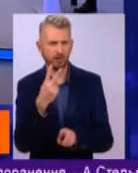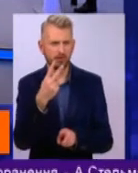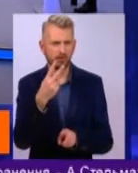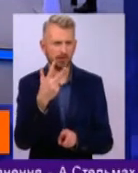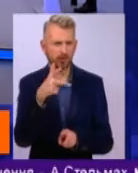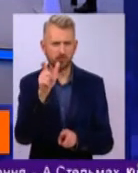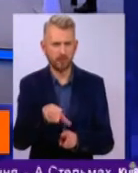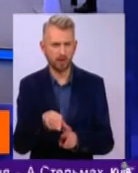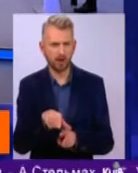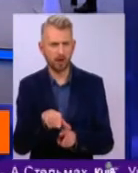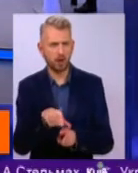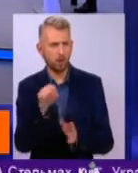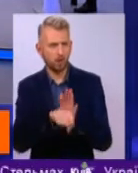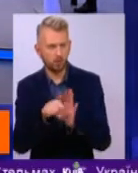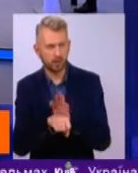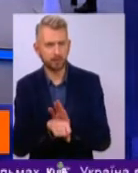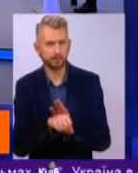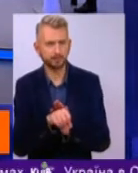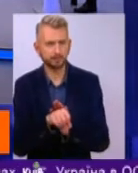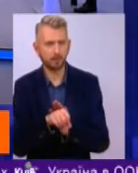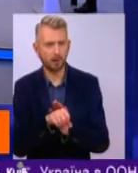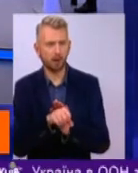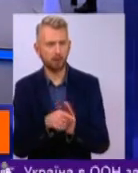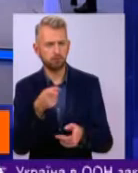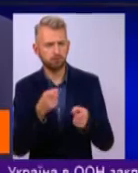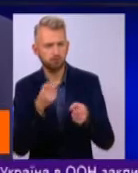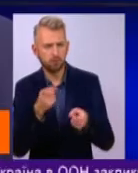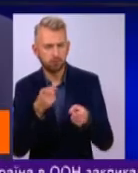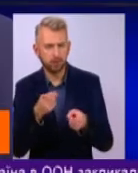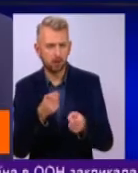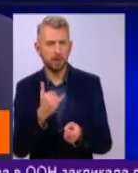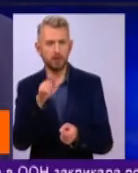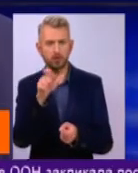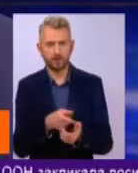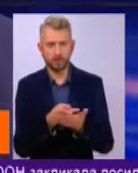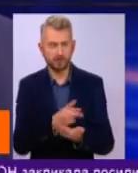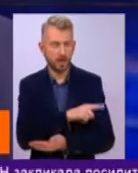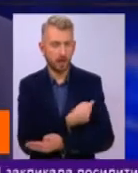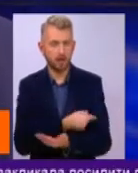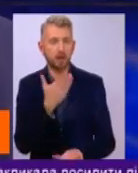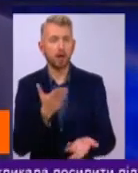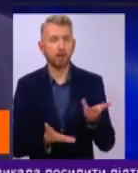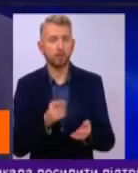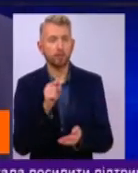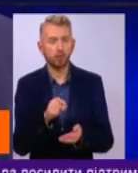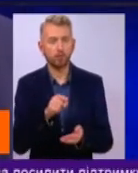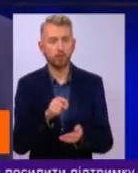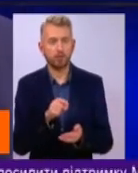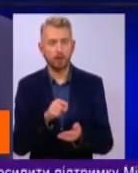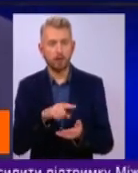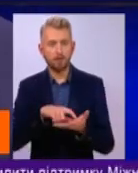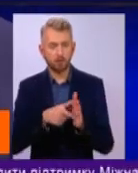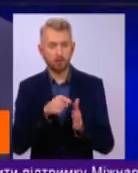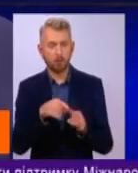її, і там зараз потерпіли в важкому стані у лікарні. Уявіть собі, якщо б в цьому приміщенні цього ресторану